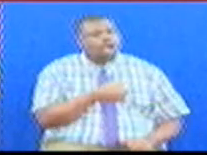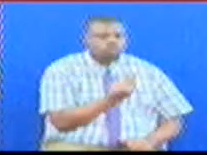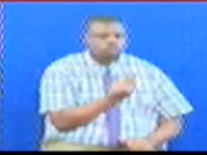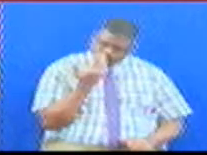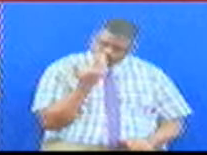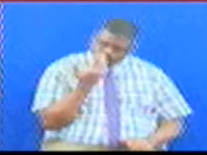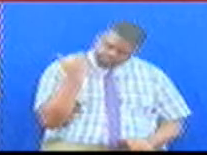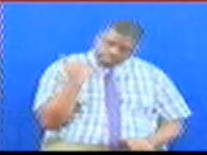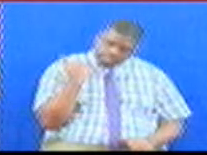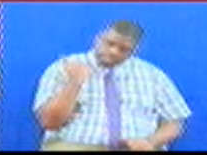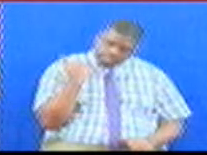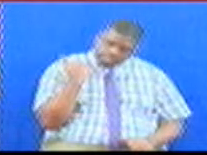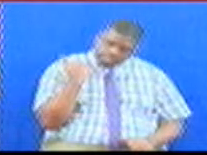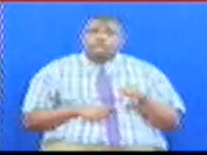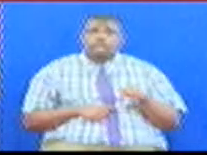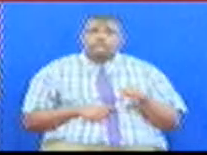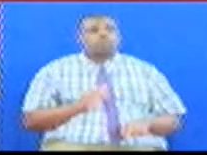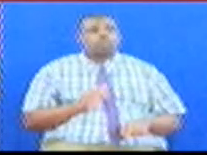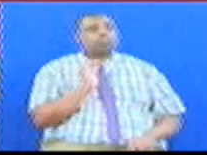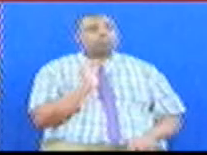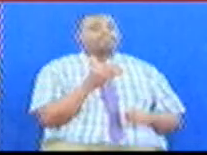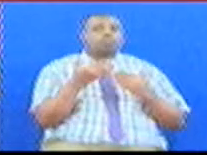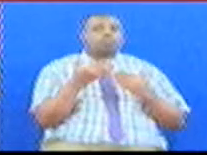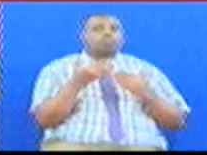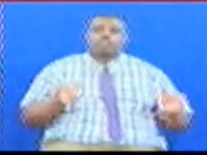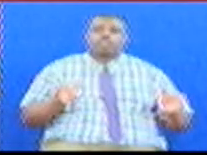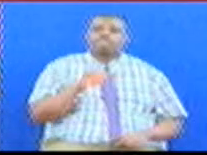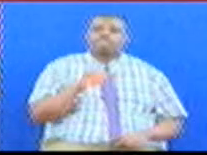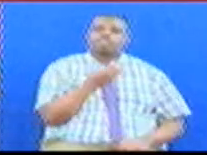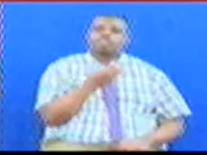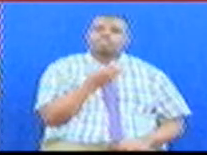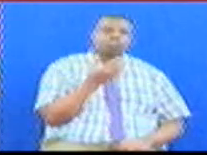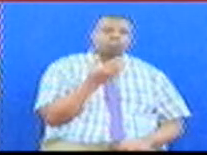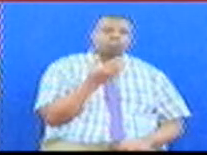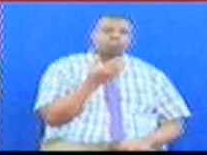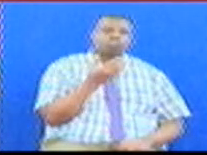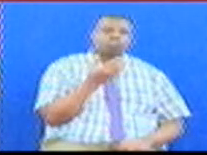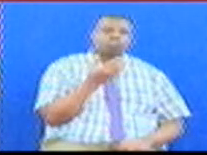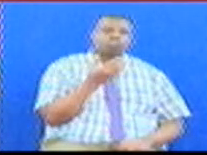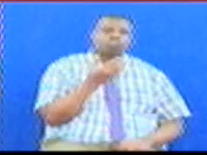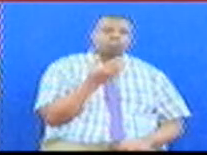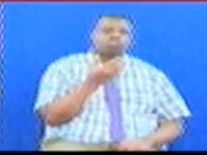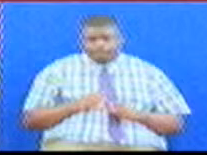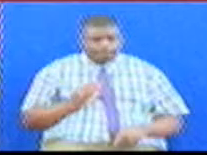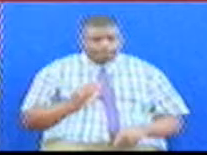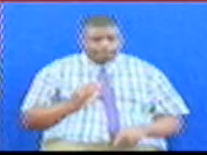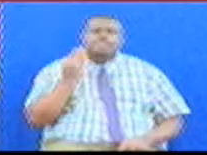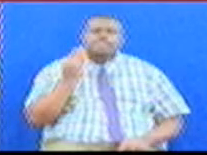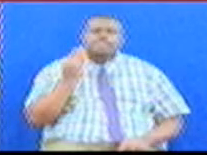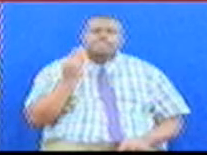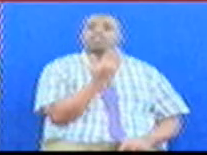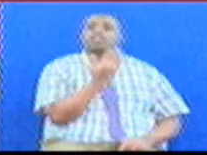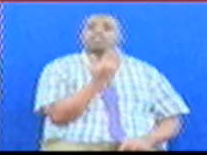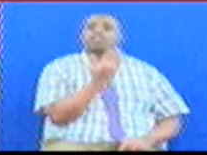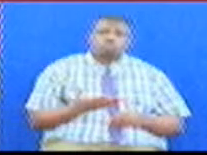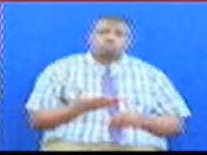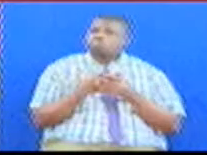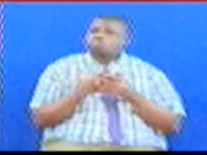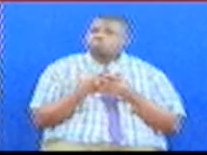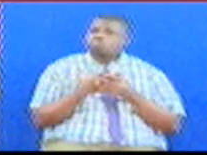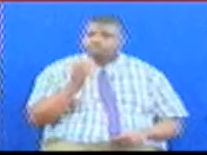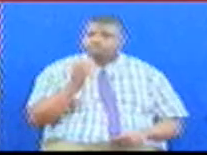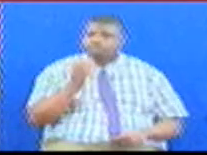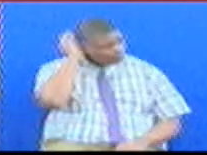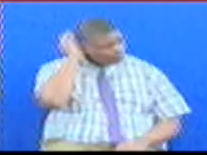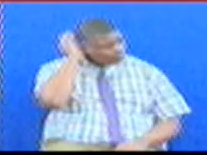iliyopita, nataka nikuambie, kwa miaka mitatu tu iliyopita sio chini ya bilioni 5 loss straight, bila kuzungumzia